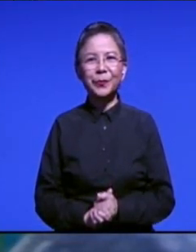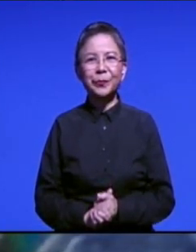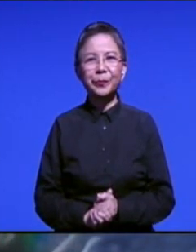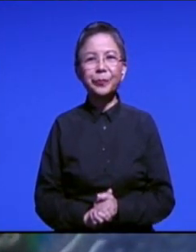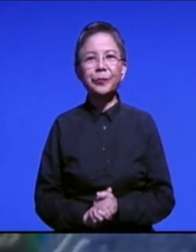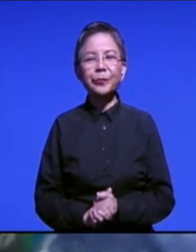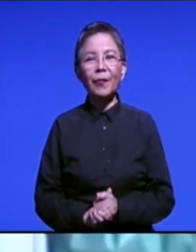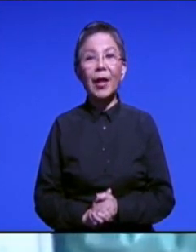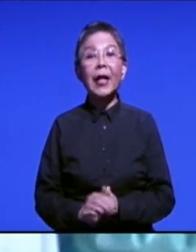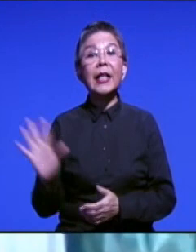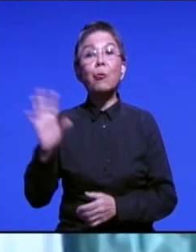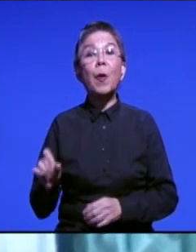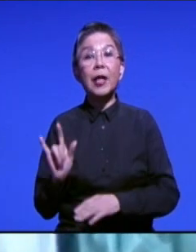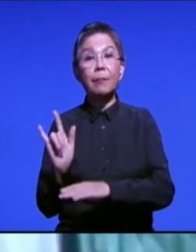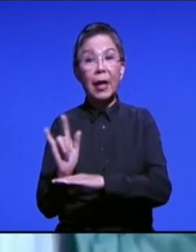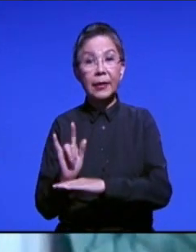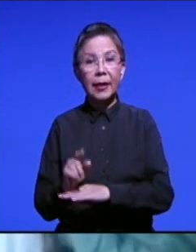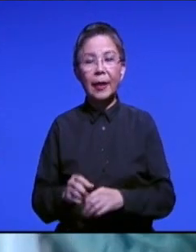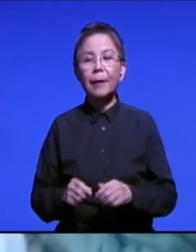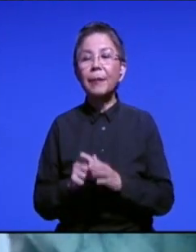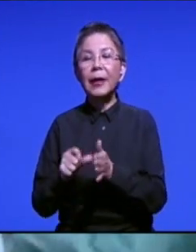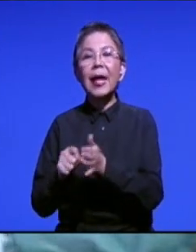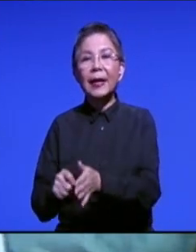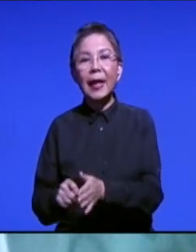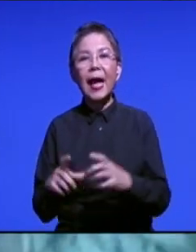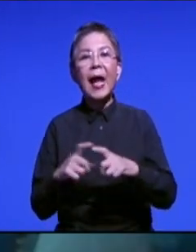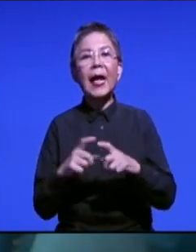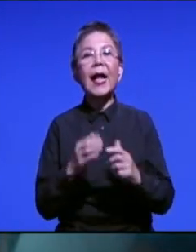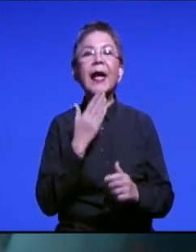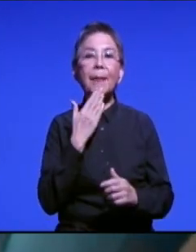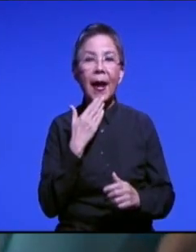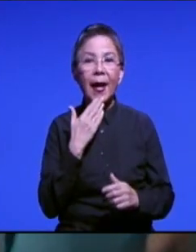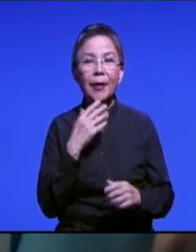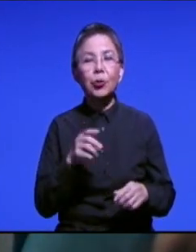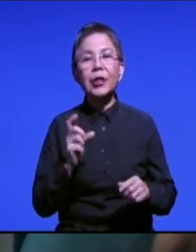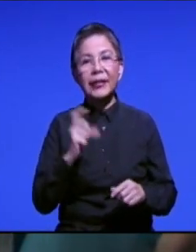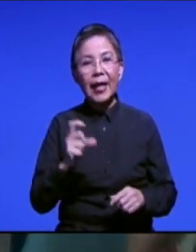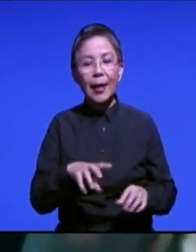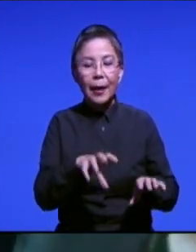Tim Damkar Kabupaten Bekasi juga mengenalkan alat sederhana untuk mengevakuasi ular dengan aman.